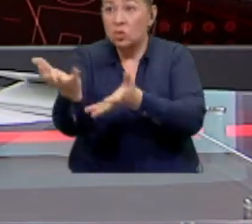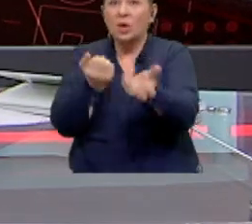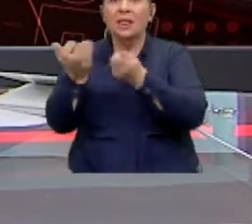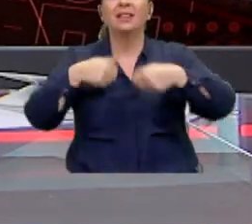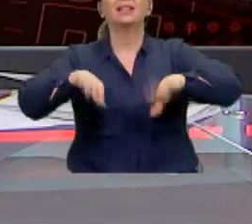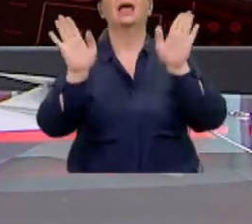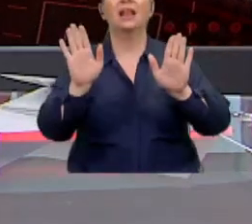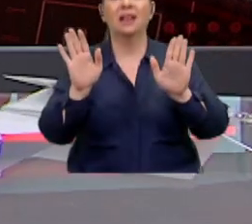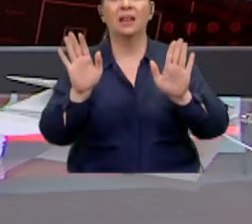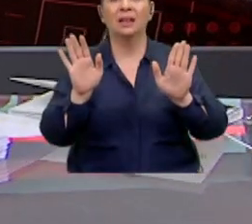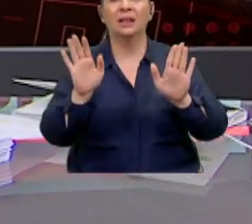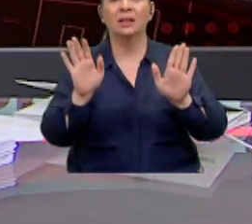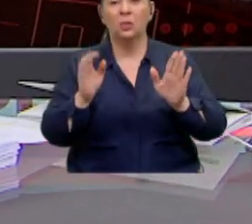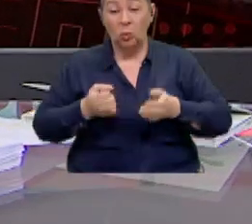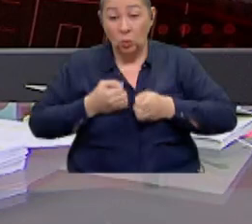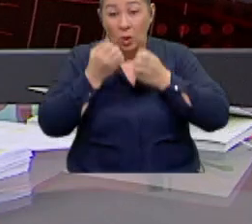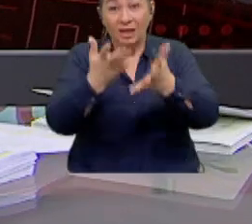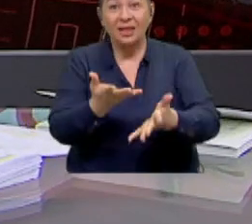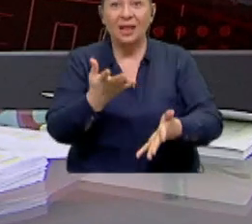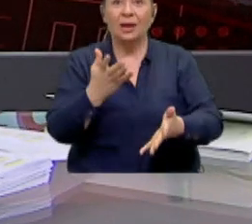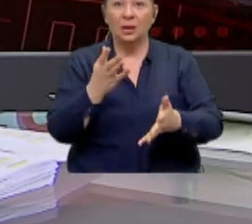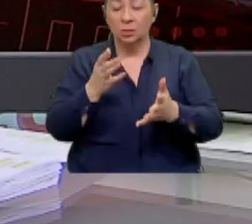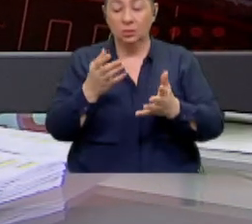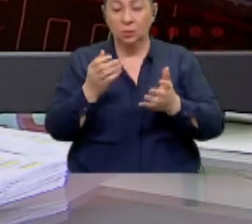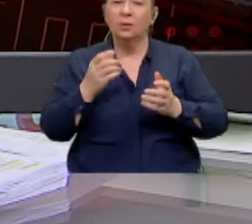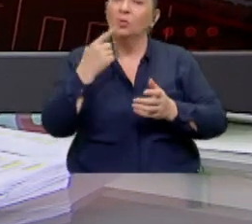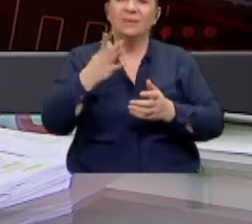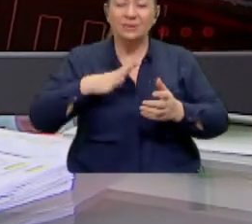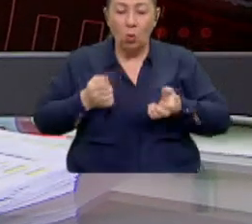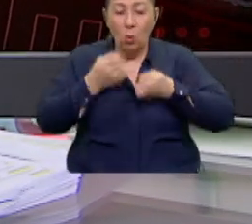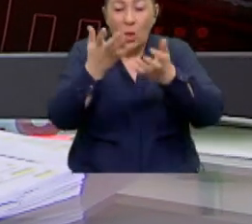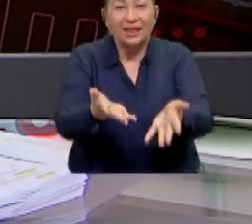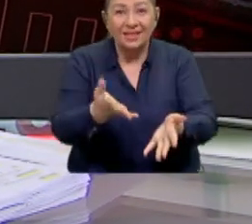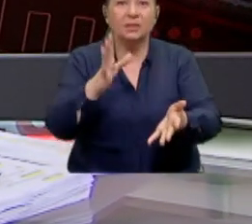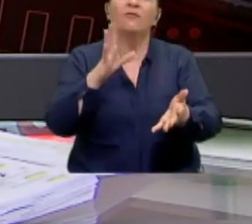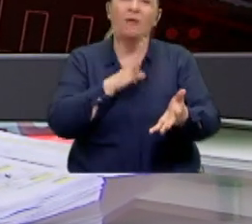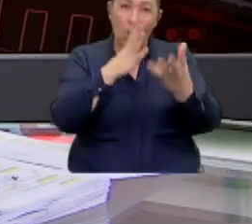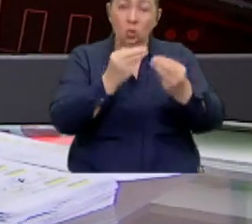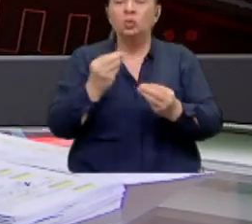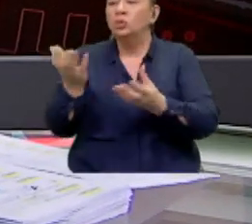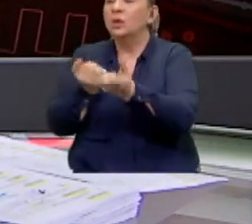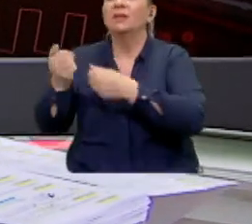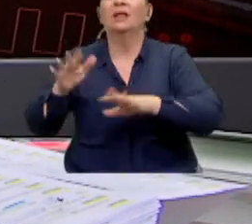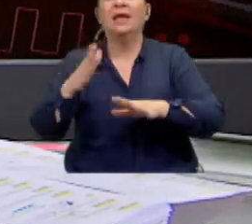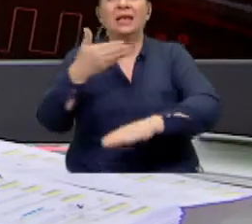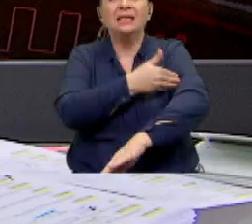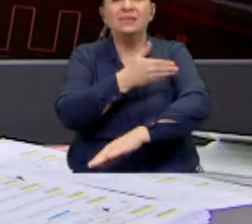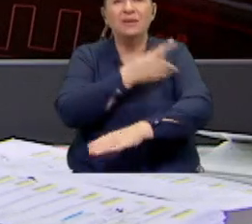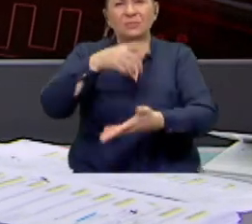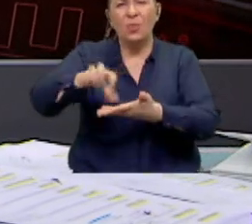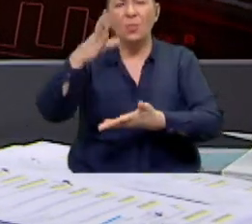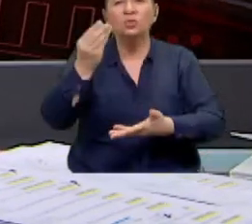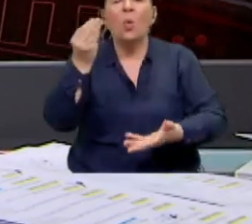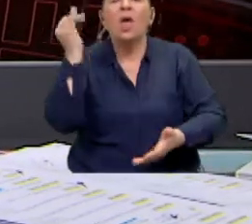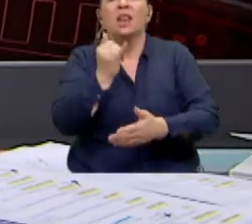değil. Üretenle var olur yani. Tüketenle değil demek istiyor. Hizmet sektörü olan işte pek